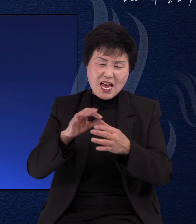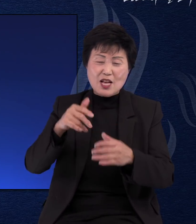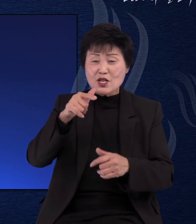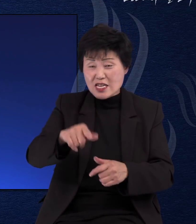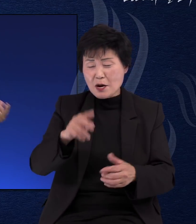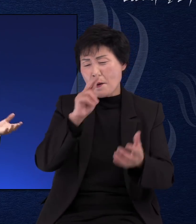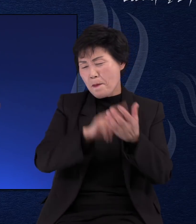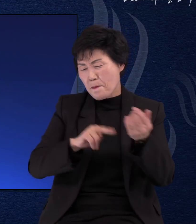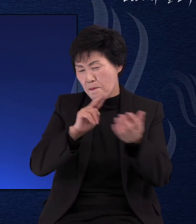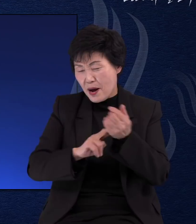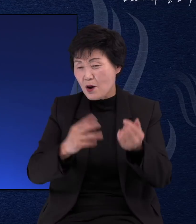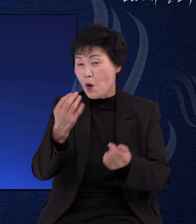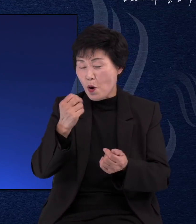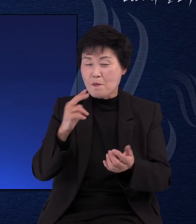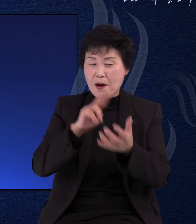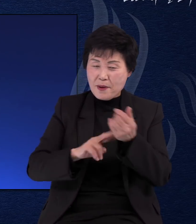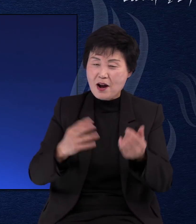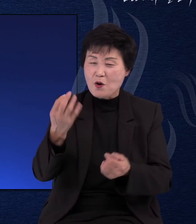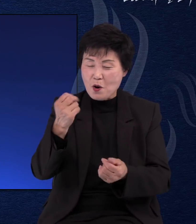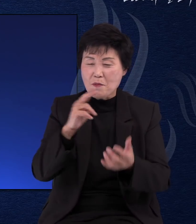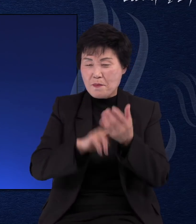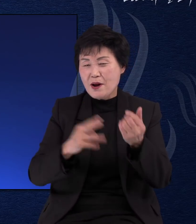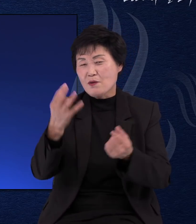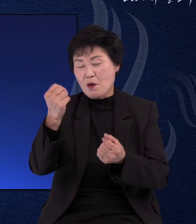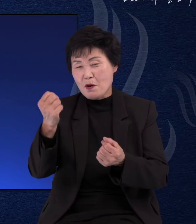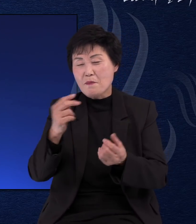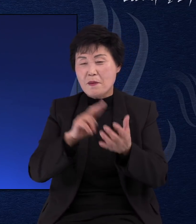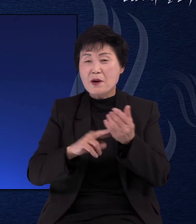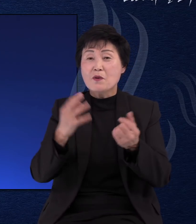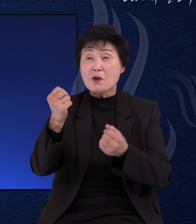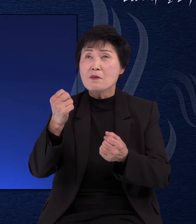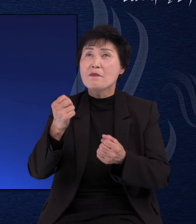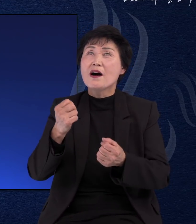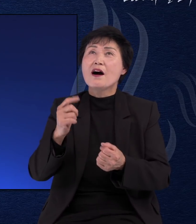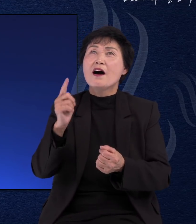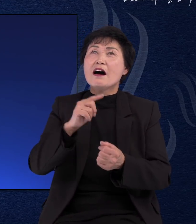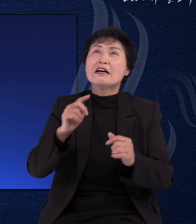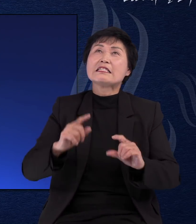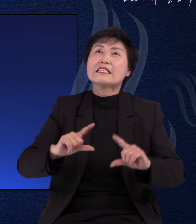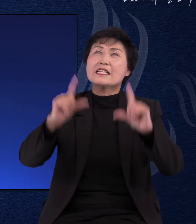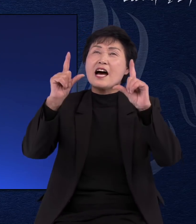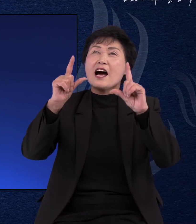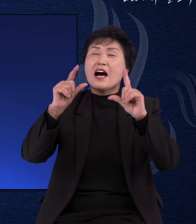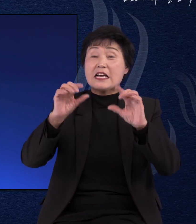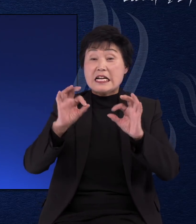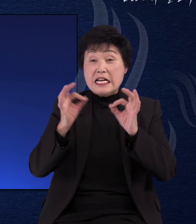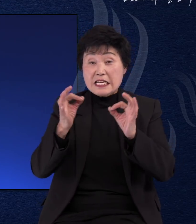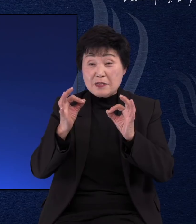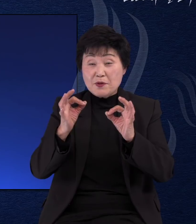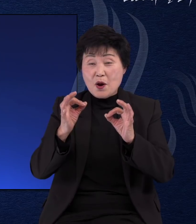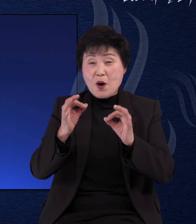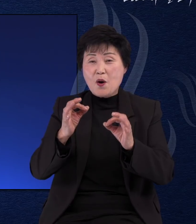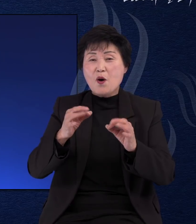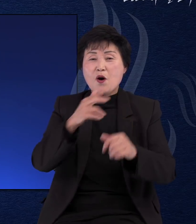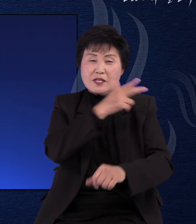들어왔습니다. 지난주 깡통 판 돈 얼마 들어왔습니다. 한 번은 호숫가에 가서 김용호 집사님 배 깡통 줍기 대회 막